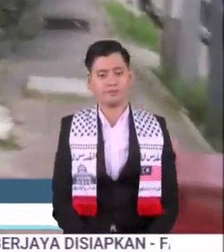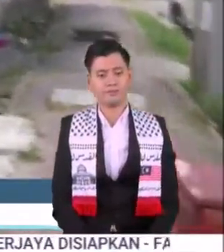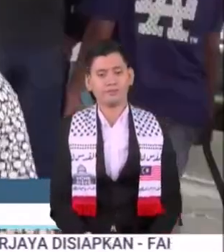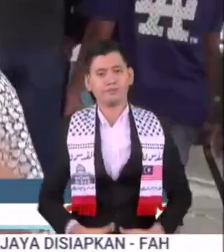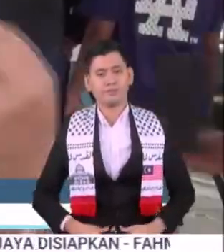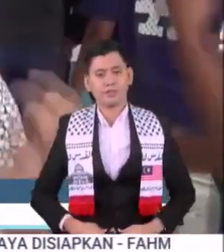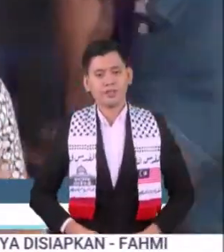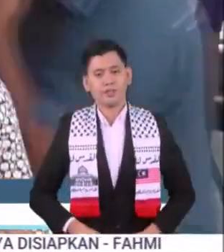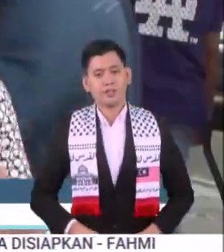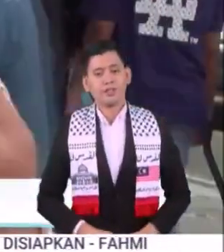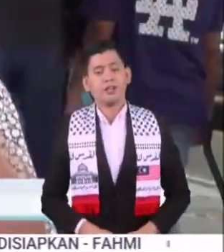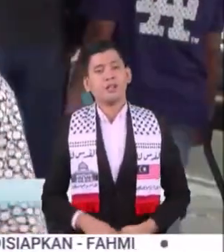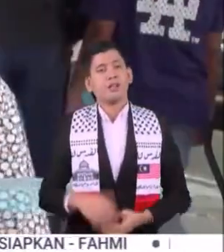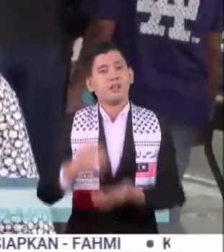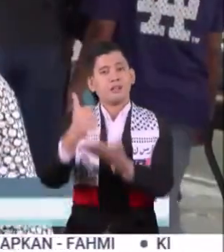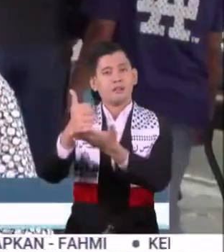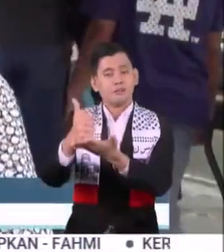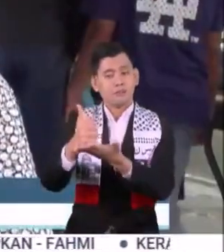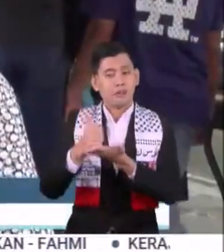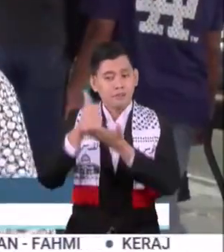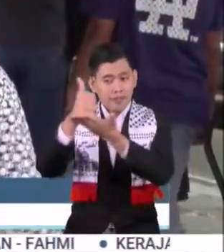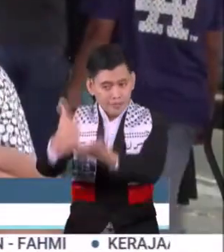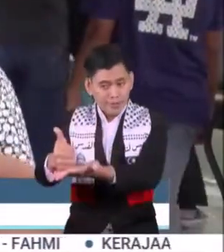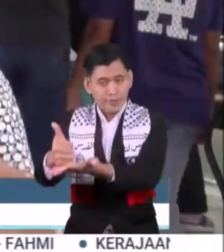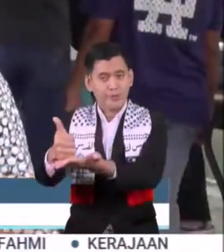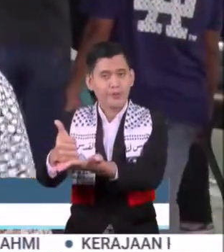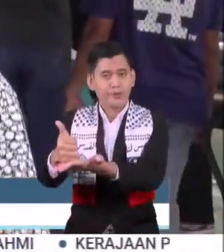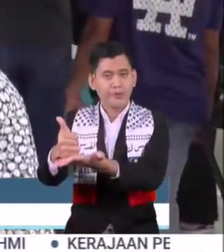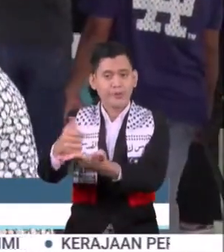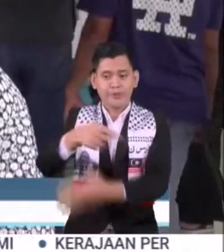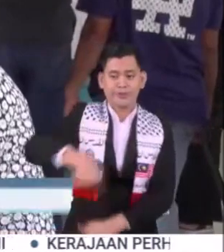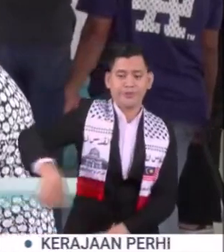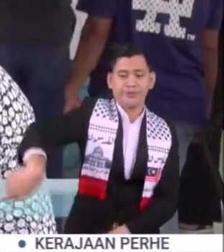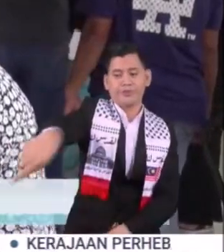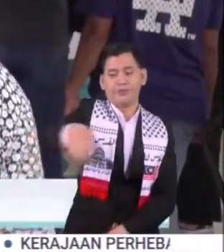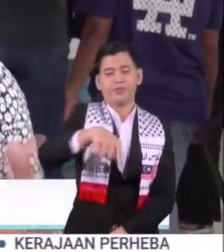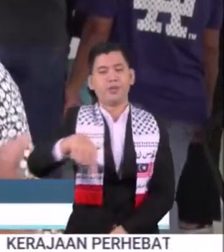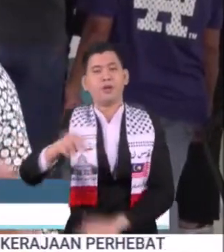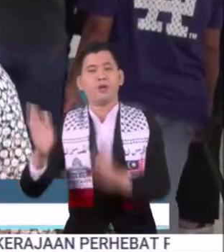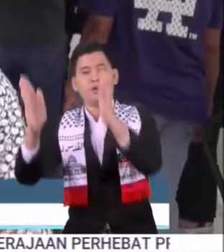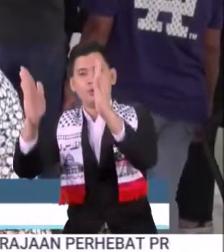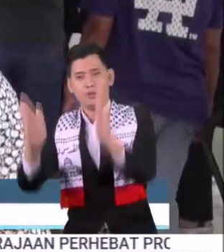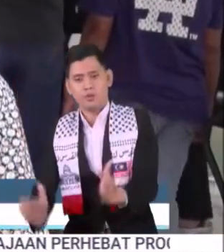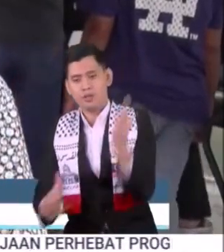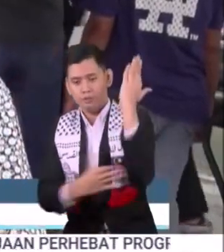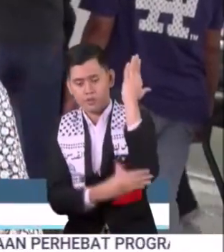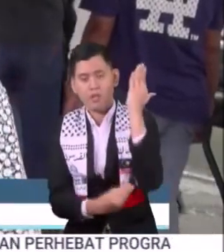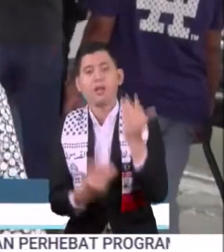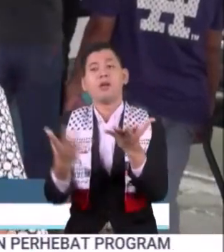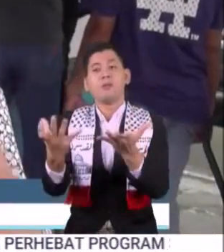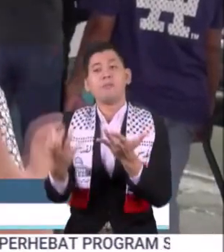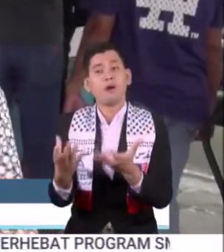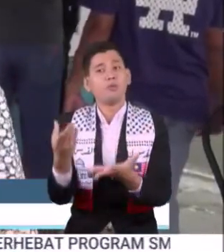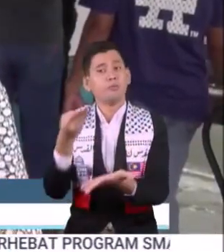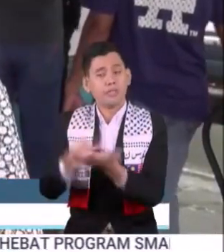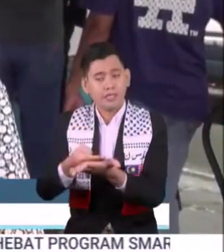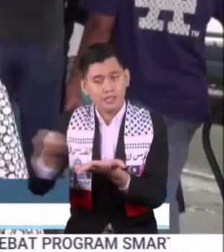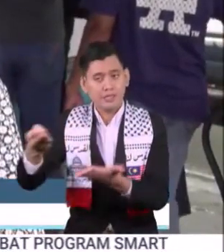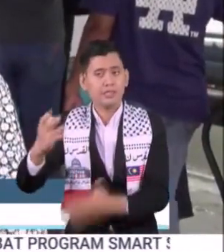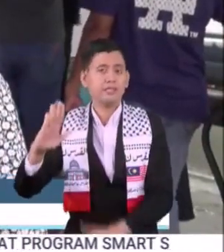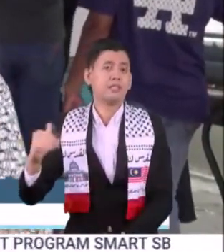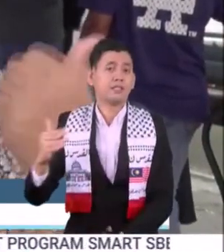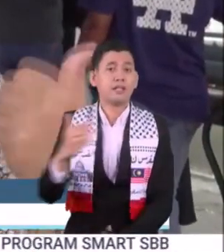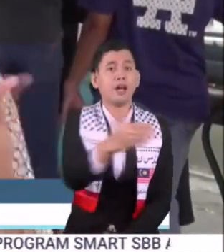berkenaan membantulah sedikit sebanyak Ki untuk daripada nak kenaikan